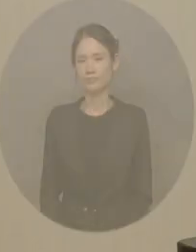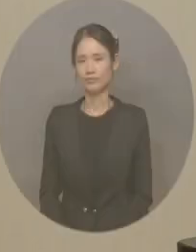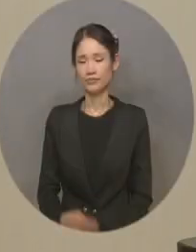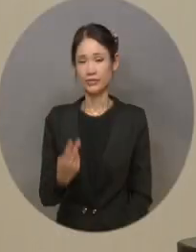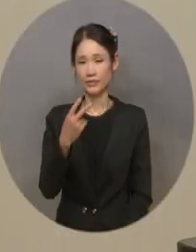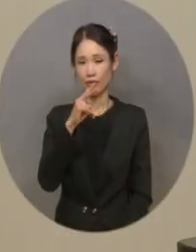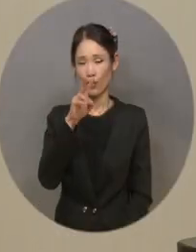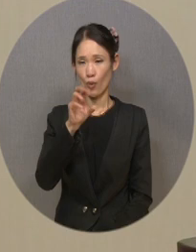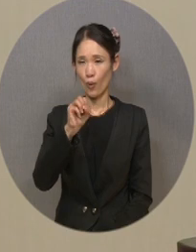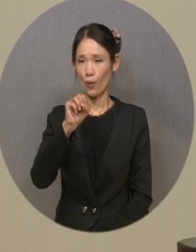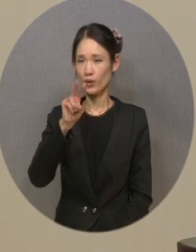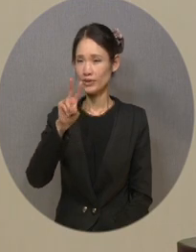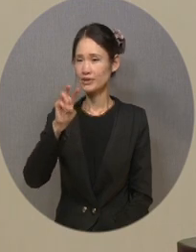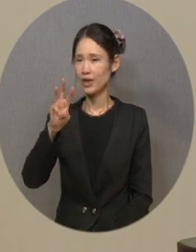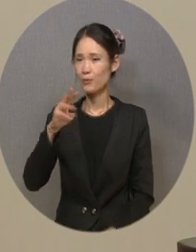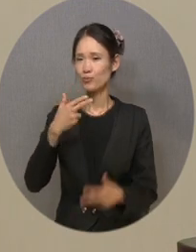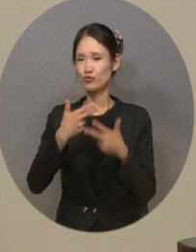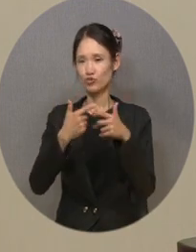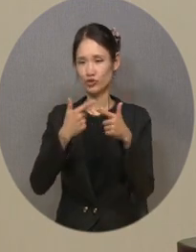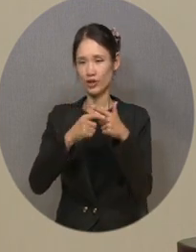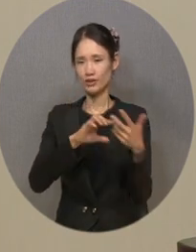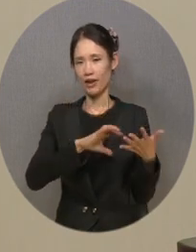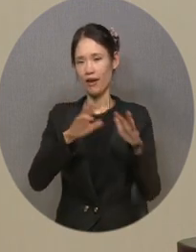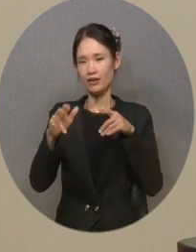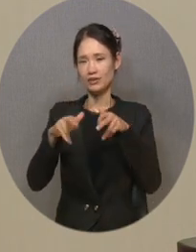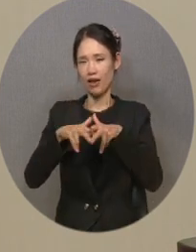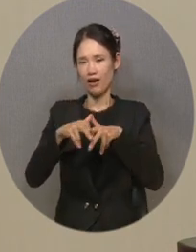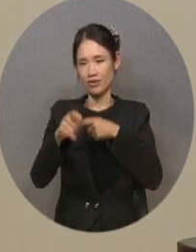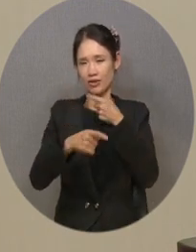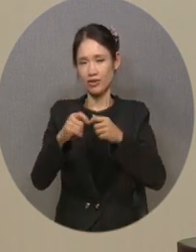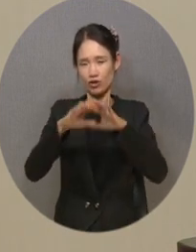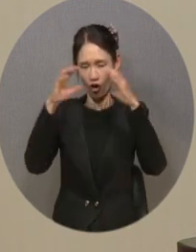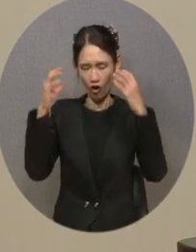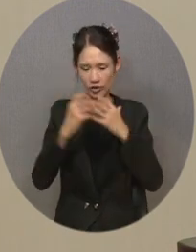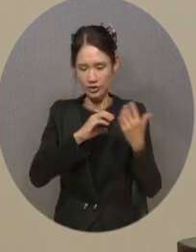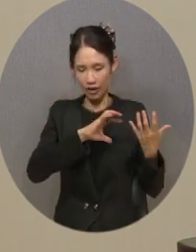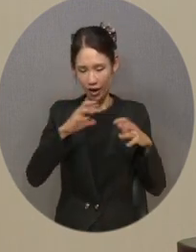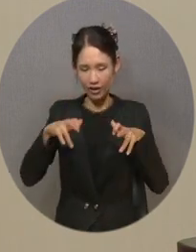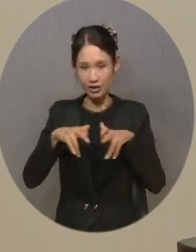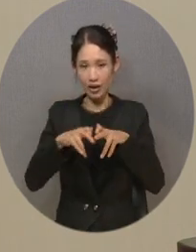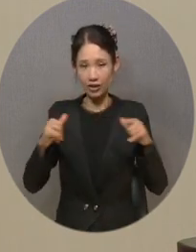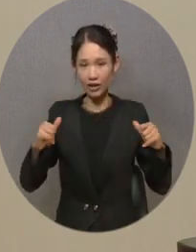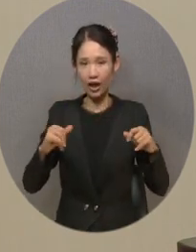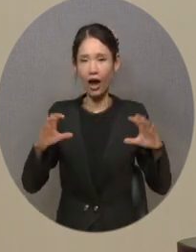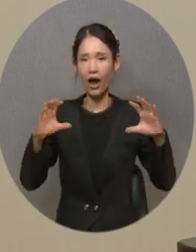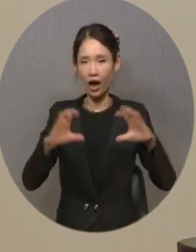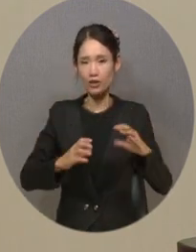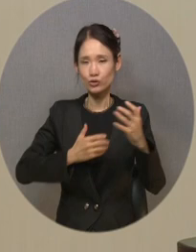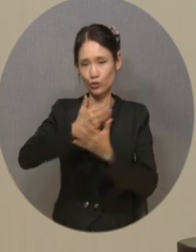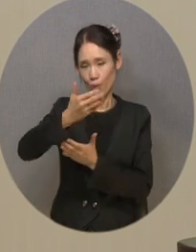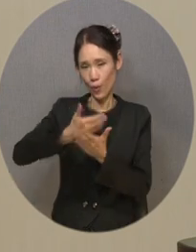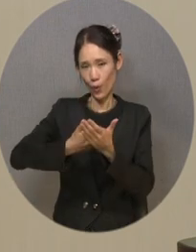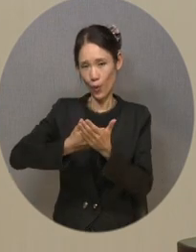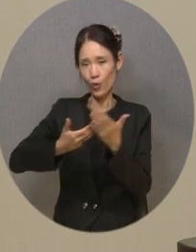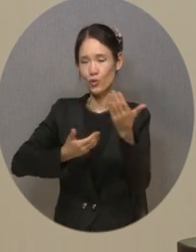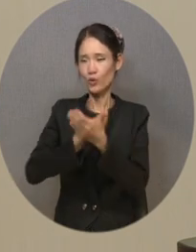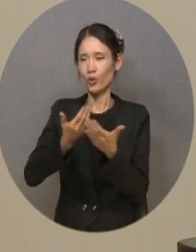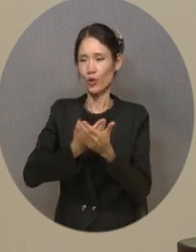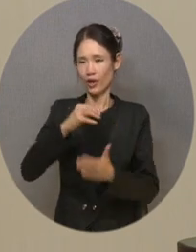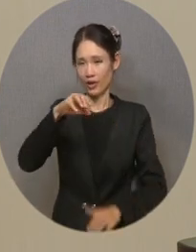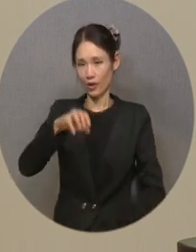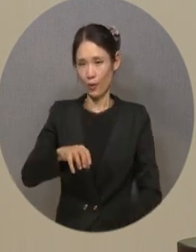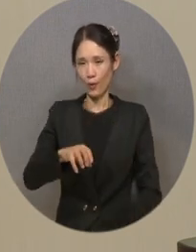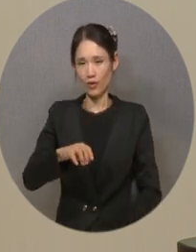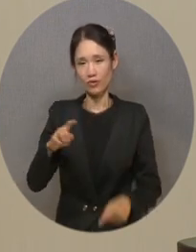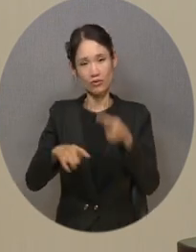2023 부산 세계장애인 대회. 전 세계 장애인들이 한자리에 모여 소통하고 교류하는 연대의 장입니다. 이 대회가